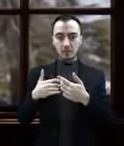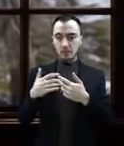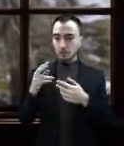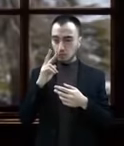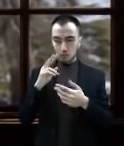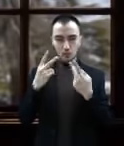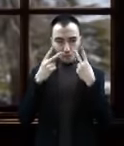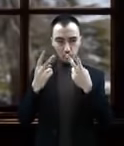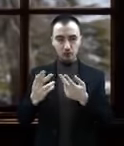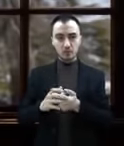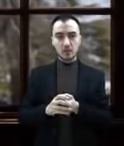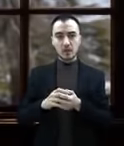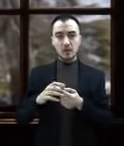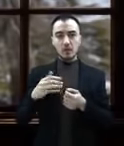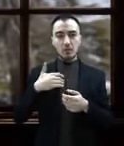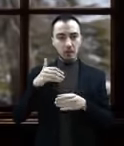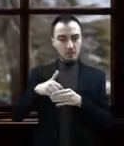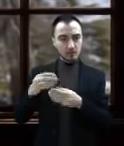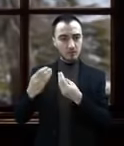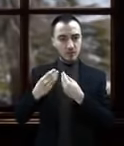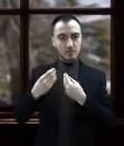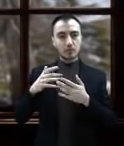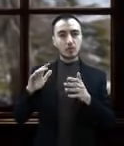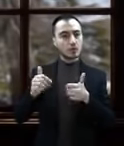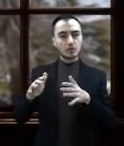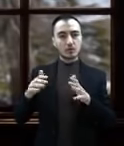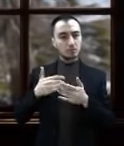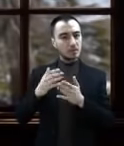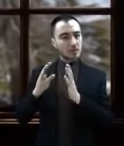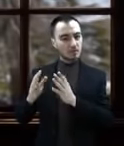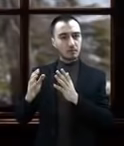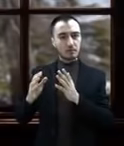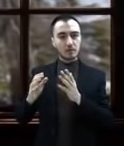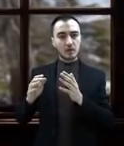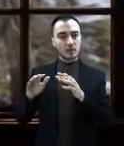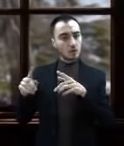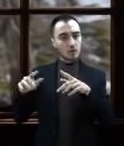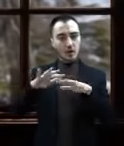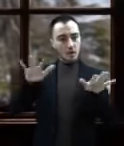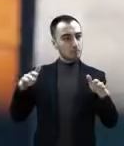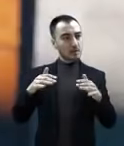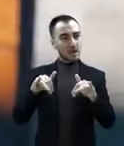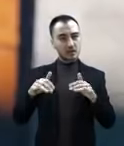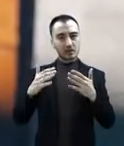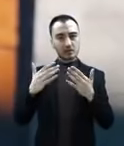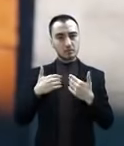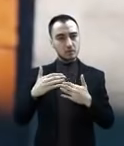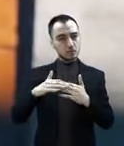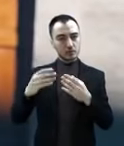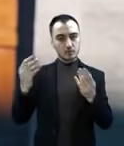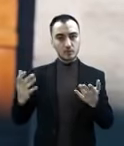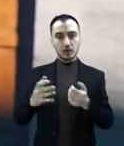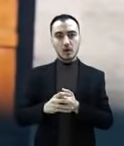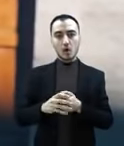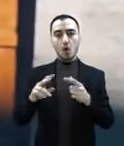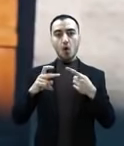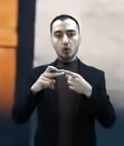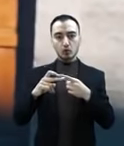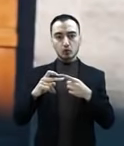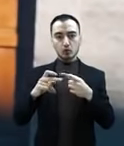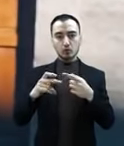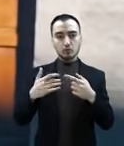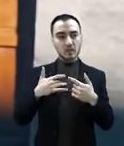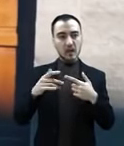değil, birleştirmeye, ötekileştirmeye değil, kardeşlik duygularını pekiştirmeye, Karaman'ımızı Yunus